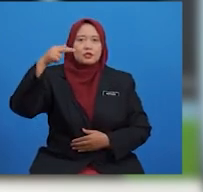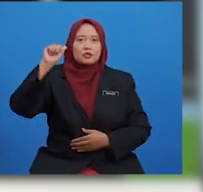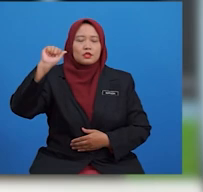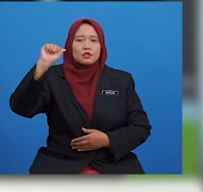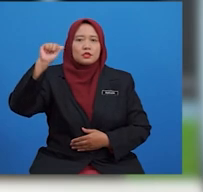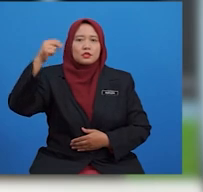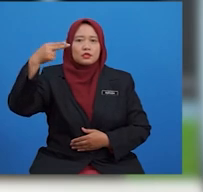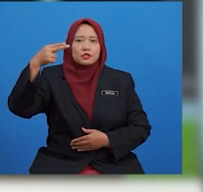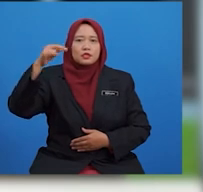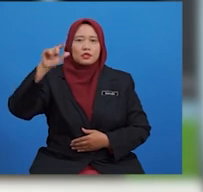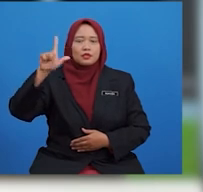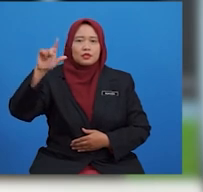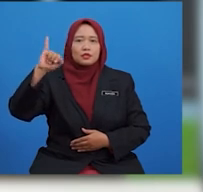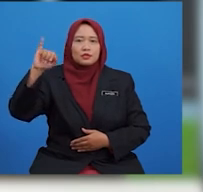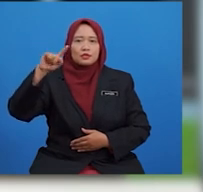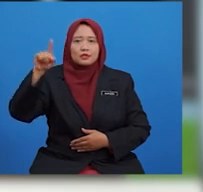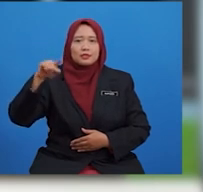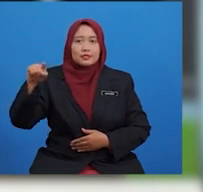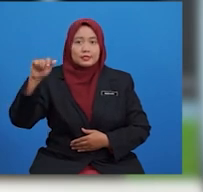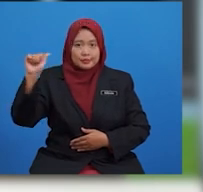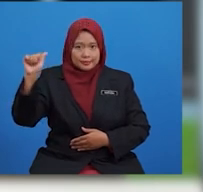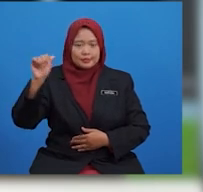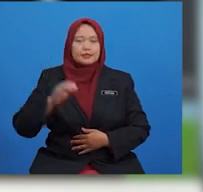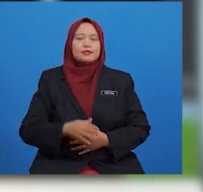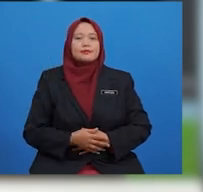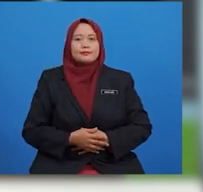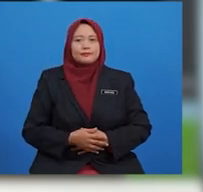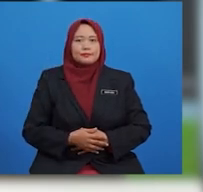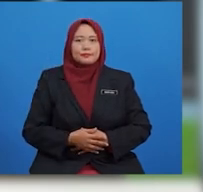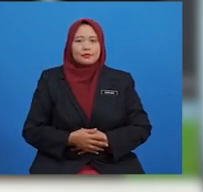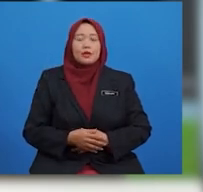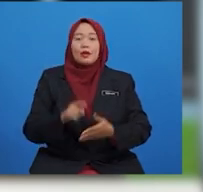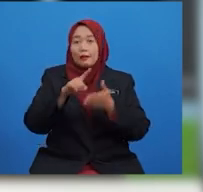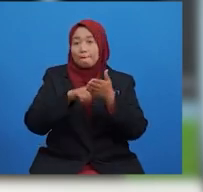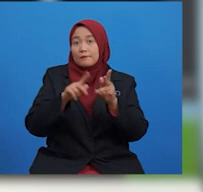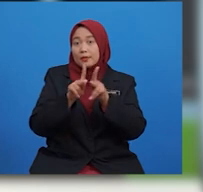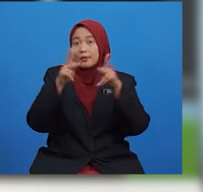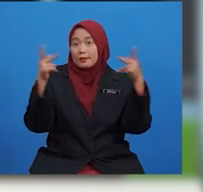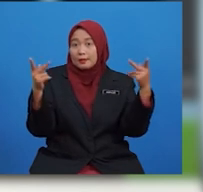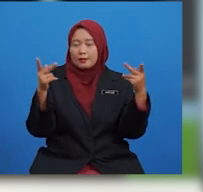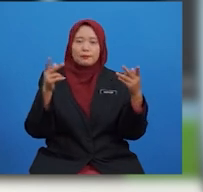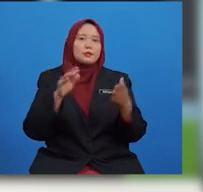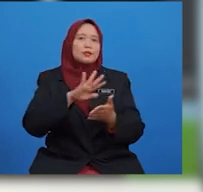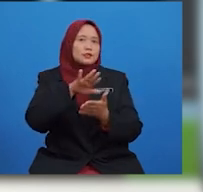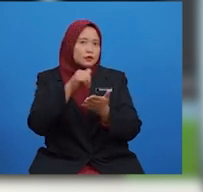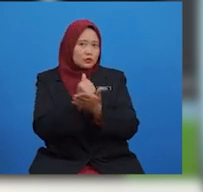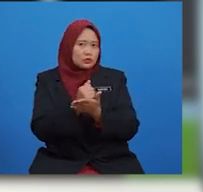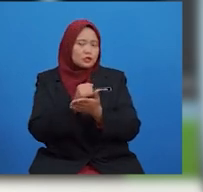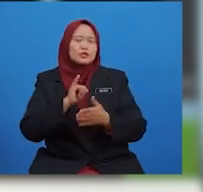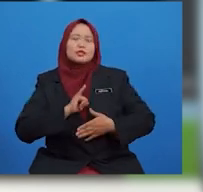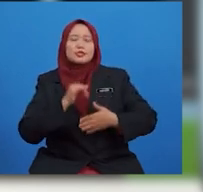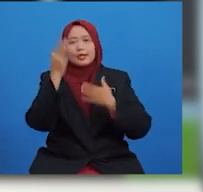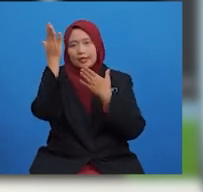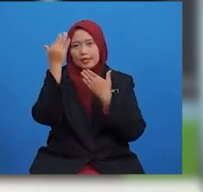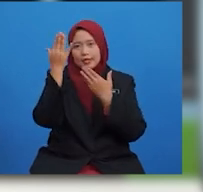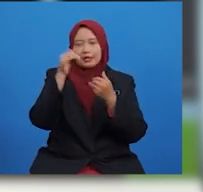SMK Munshi Abdullah Sabak Bernam, Selangor. Apa khabar murid-murid? Cikgu harap semua berada dalam